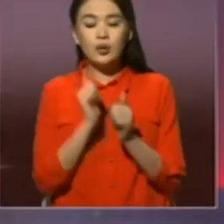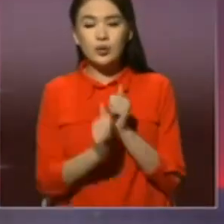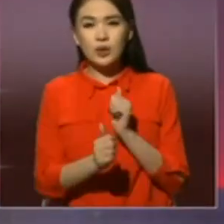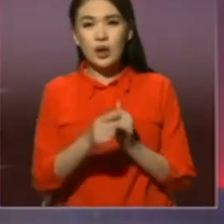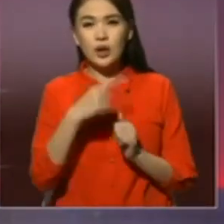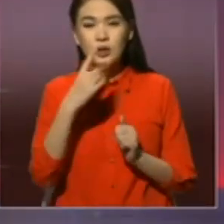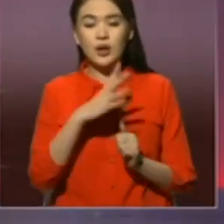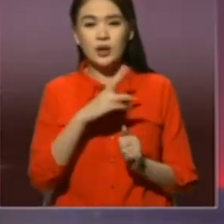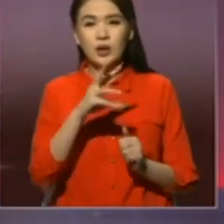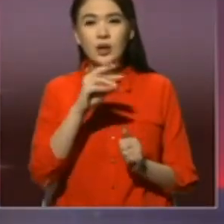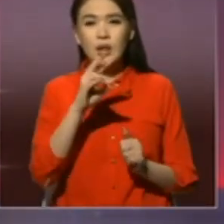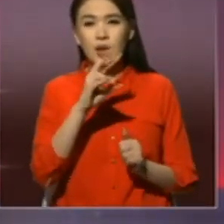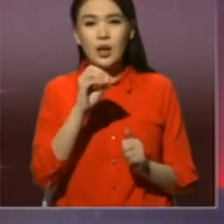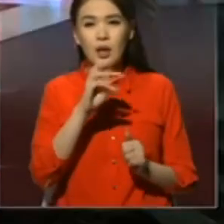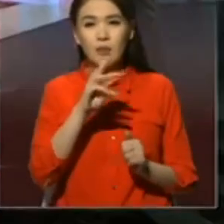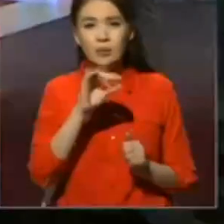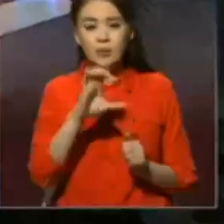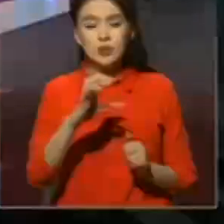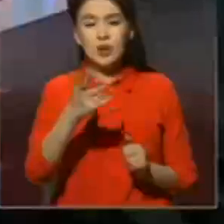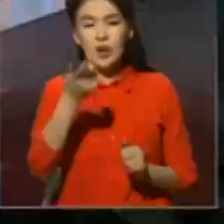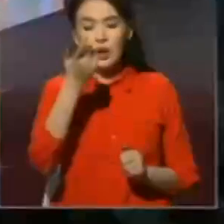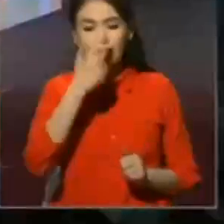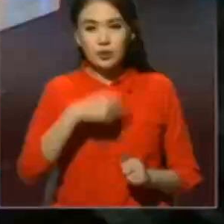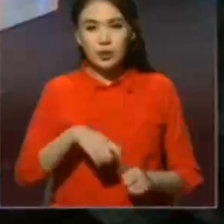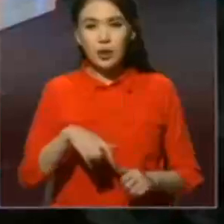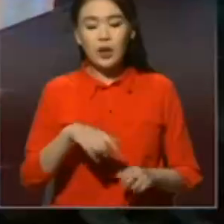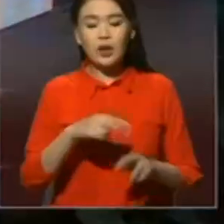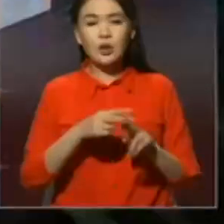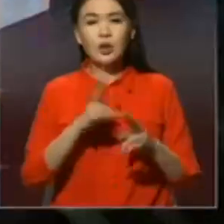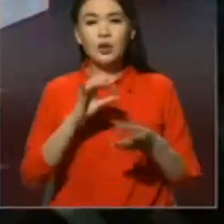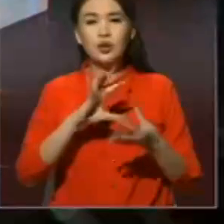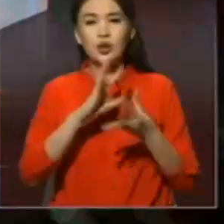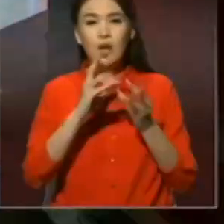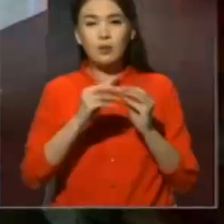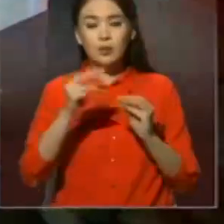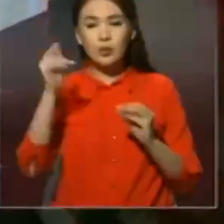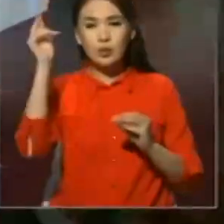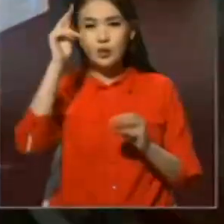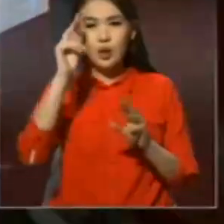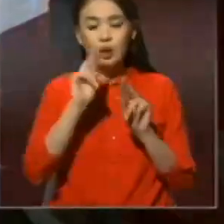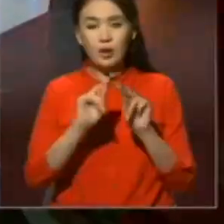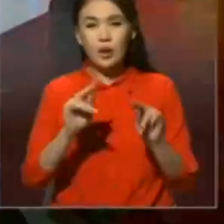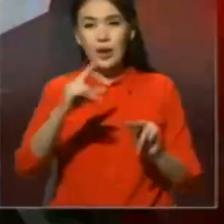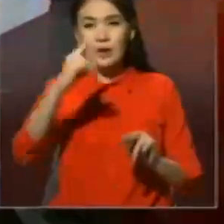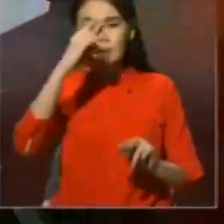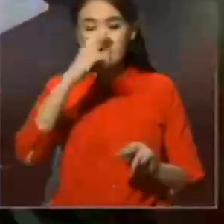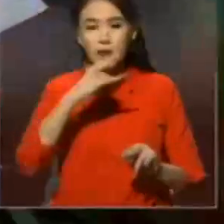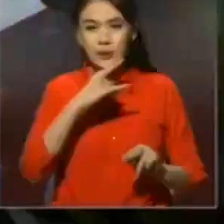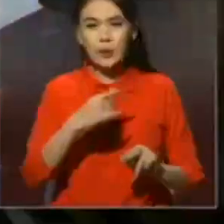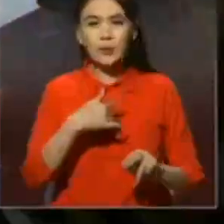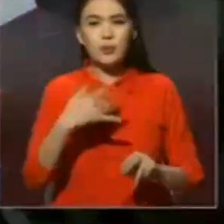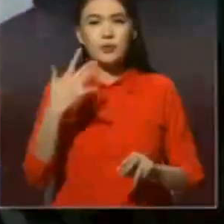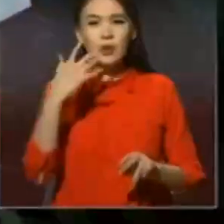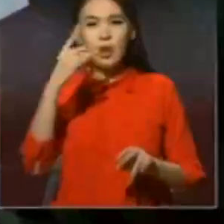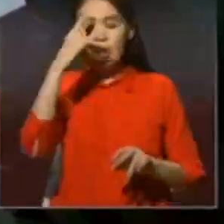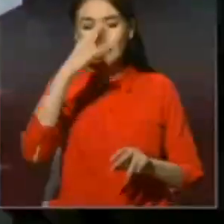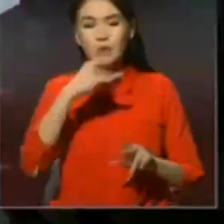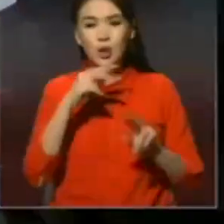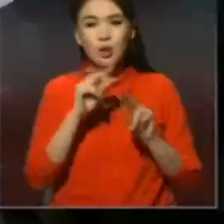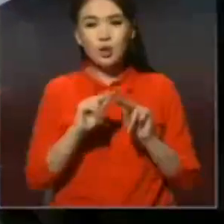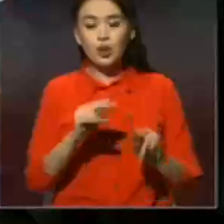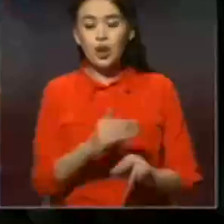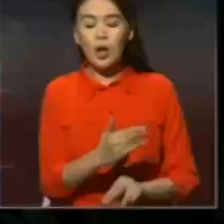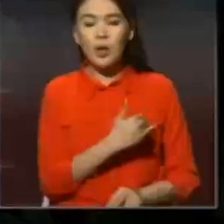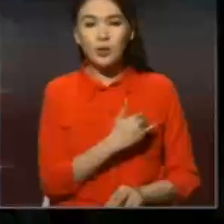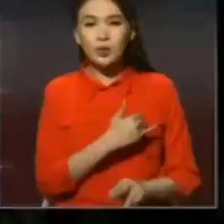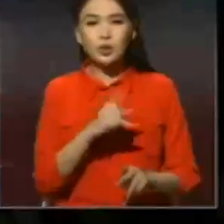мен неміс халқының өкілімін, мен жалпы білім беру жүйесін Қазақстанда қазақ тілінде болғанымды қалаймын. Өйткені мен